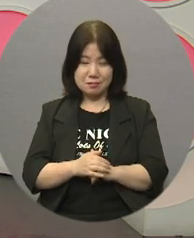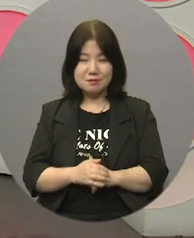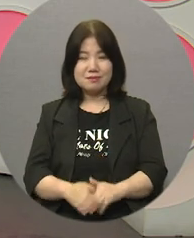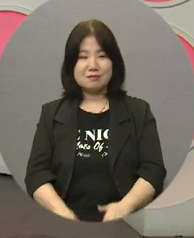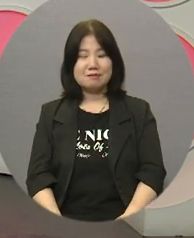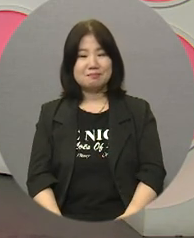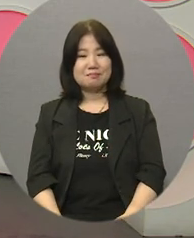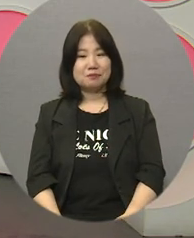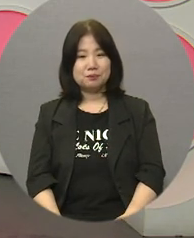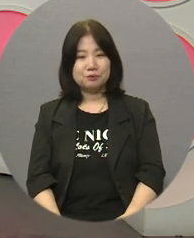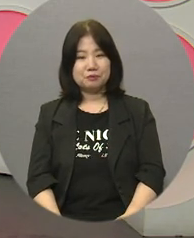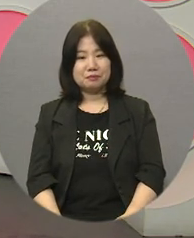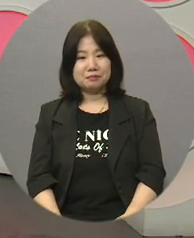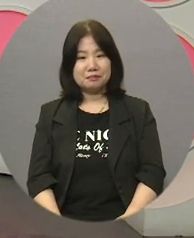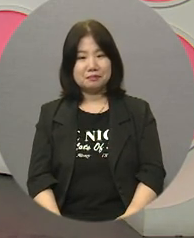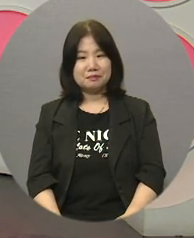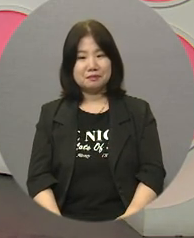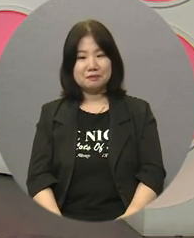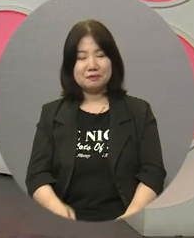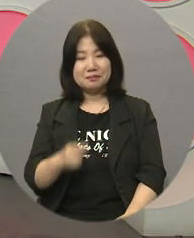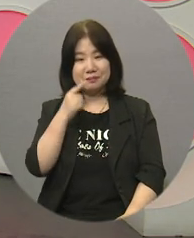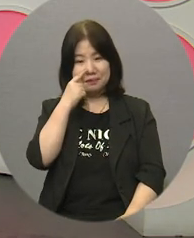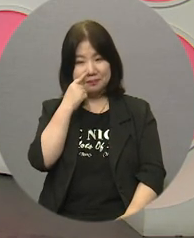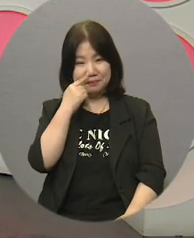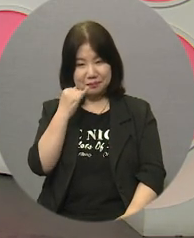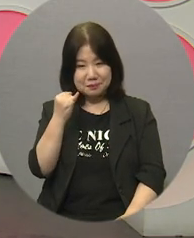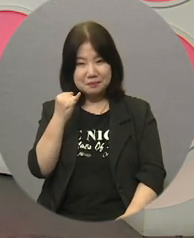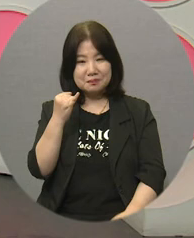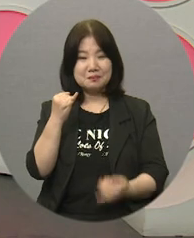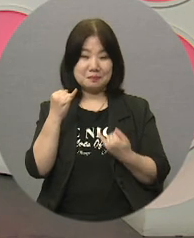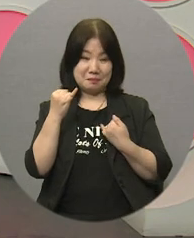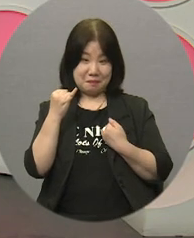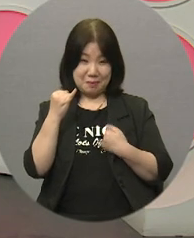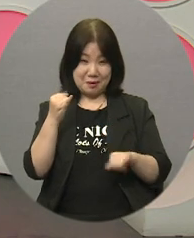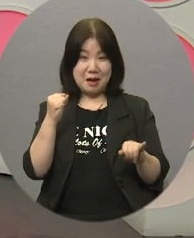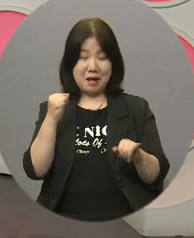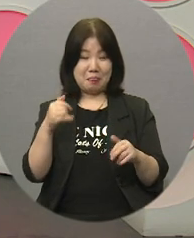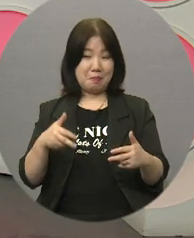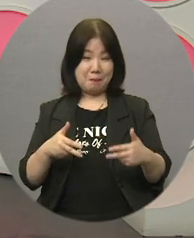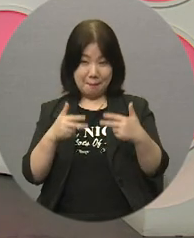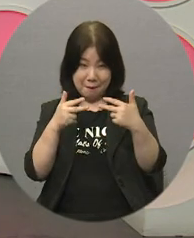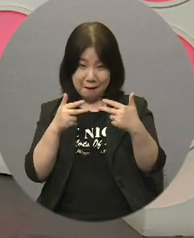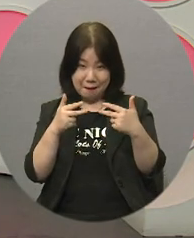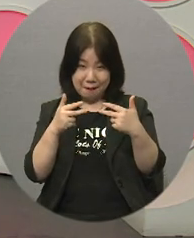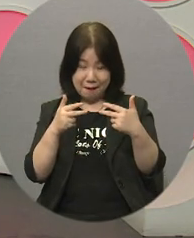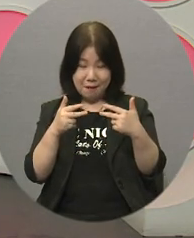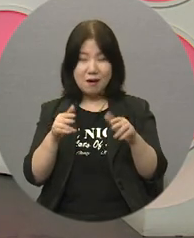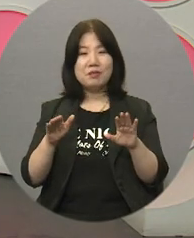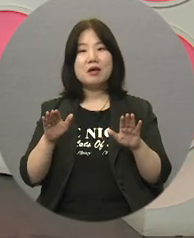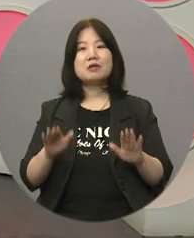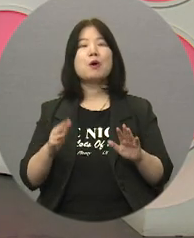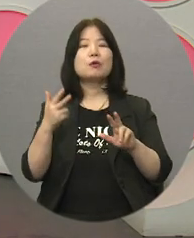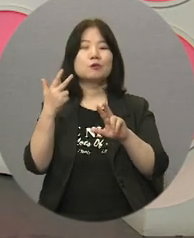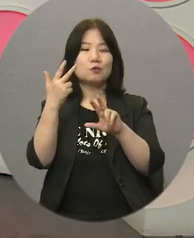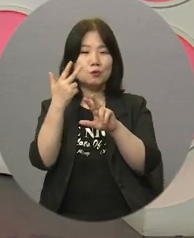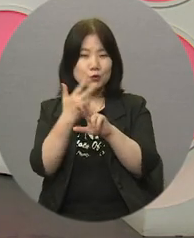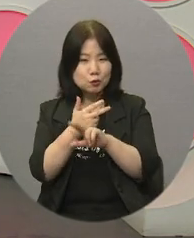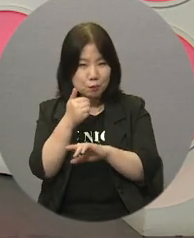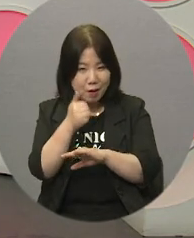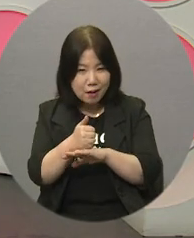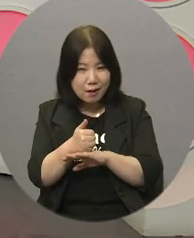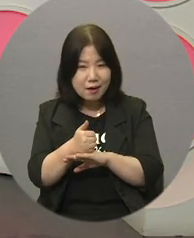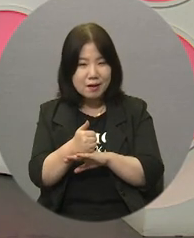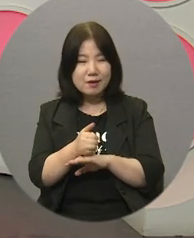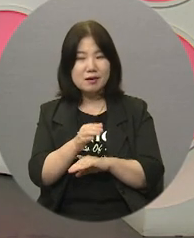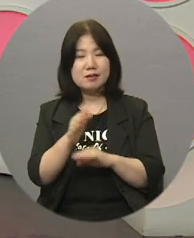됐으니까. 자, 짧은 통화. 엄마와 모녀에 관한 어떤 통화 내용이었는데 감동사연이. 자, 오늘 주말, 이번 주말 우리가